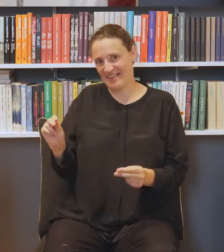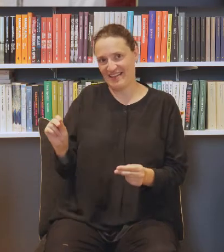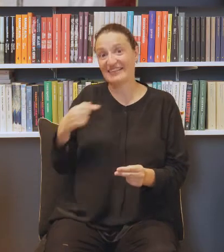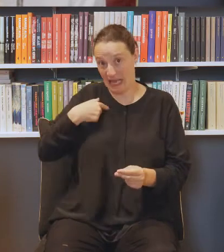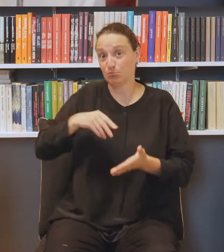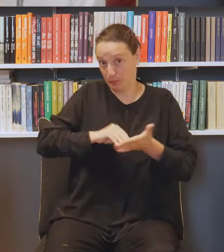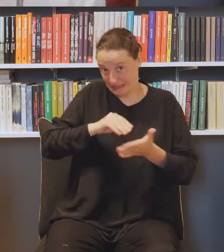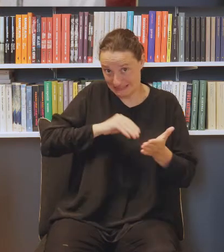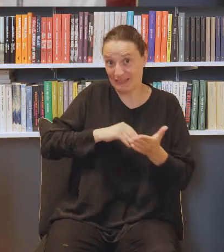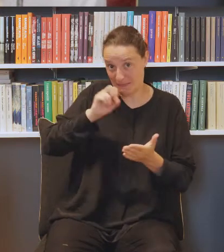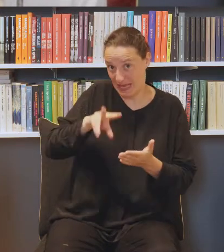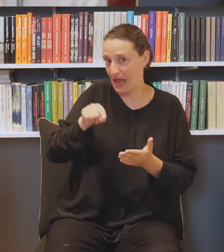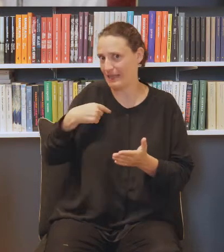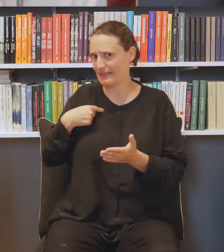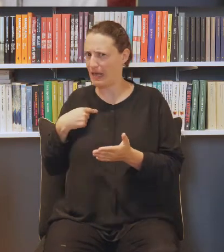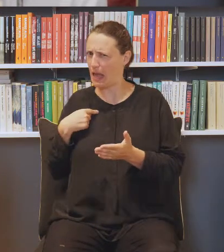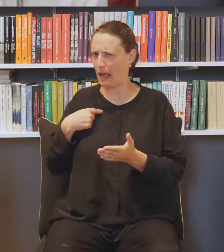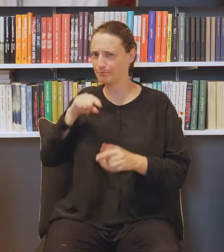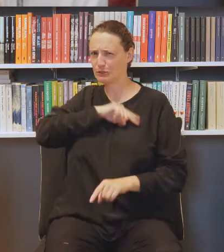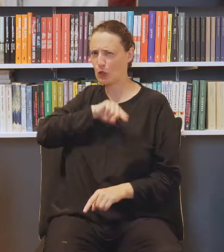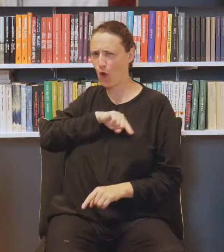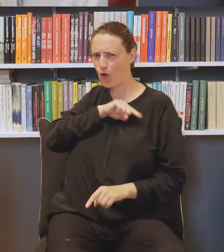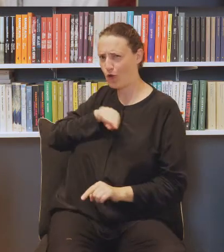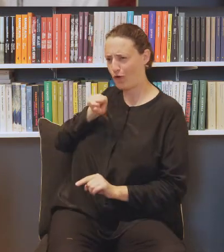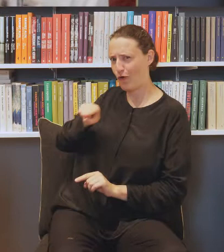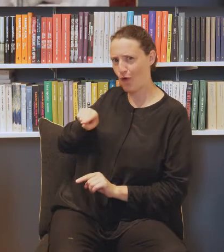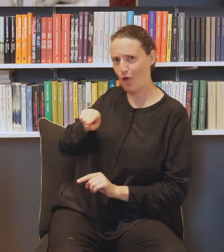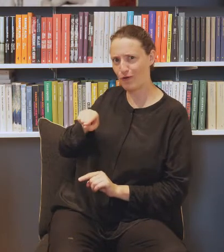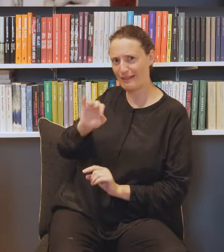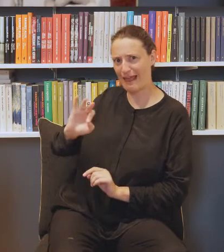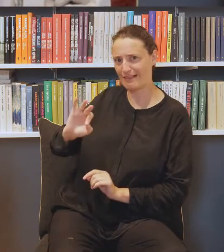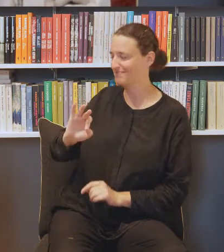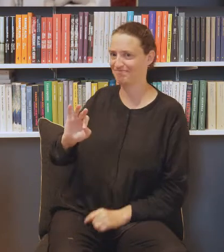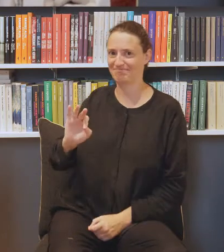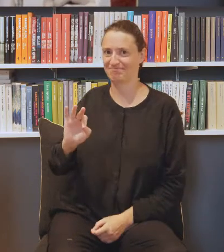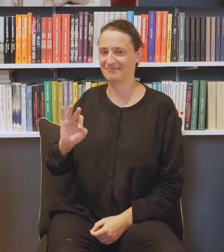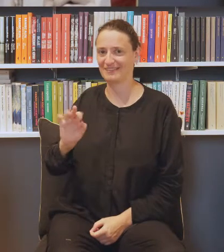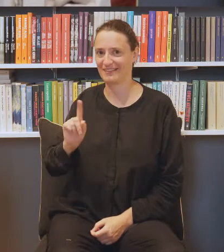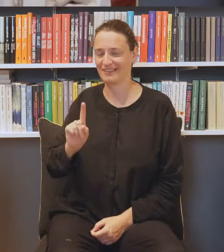czy mógłbym być psychologiem dla niej. Znaczy ona jakoś jest taka, że